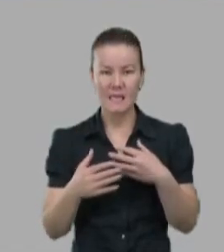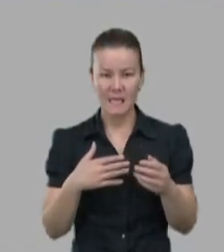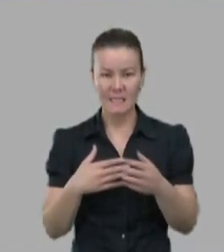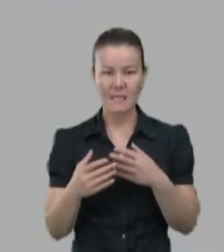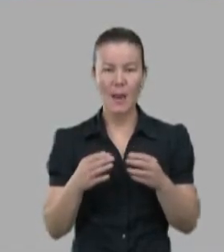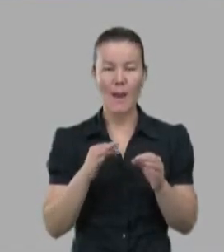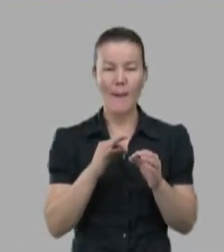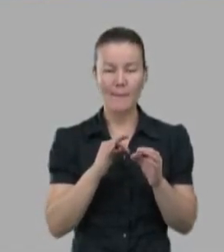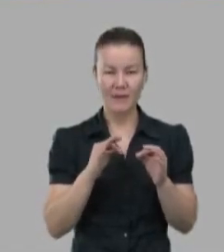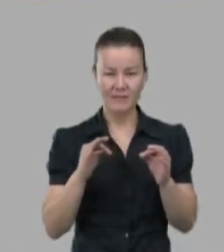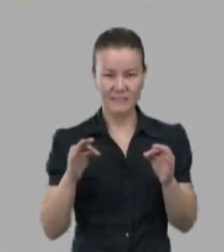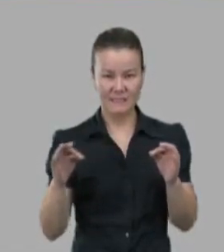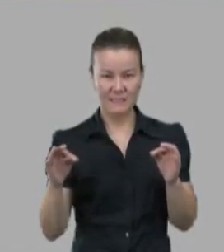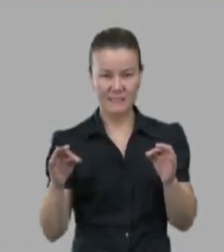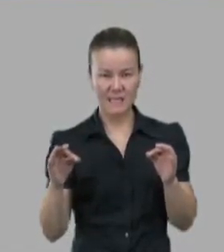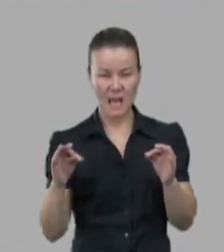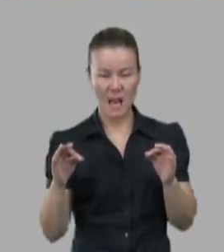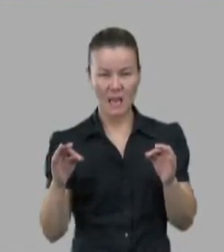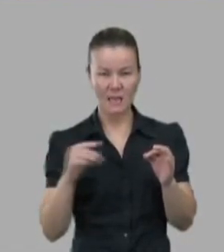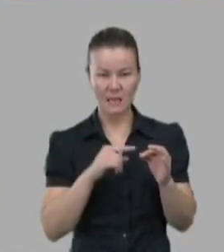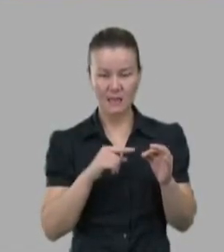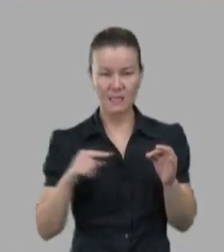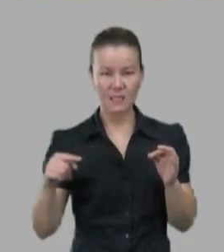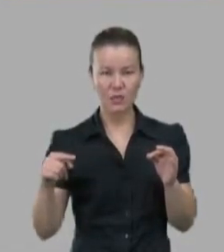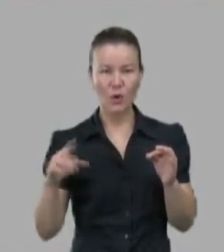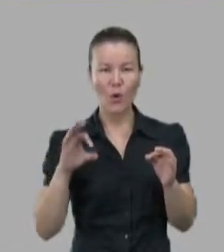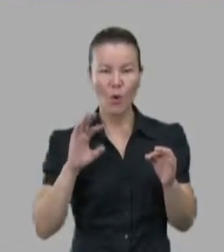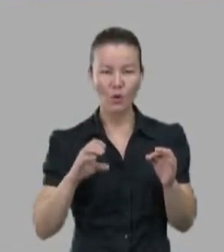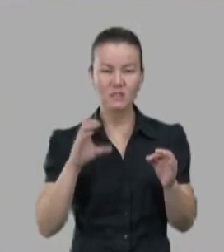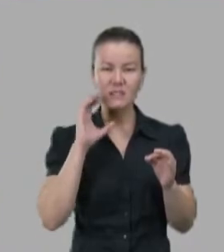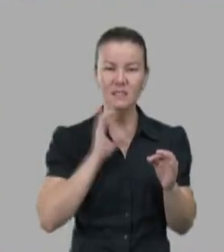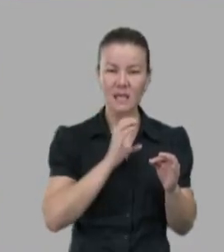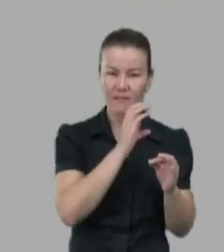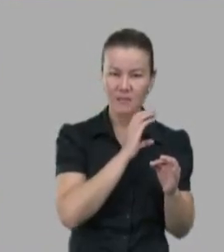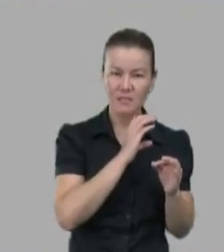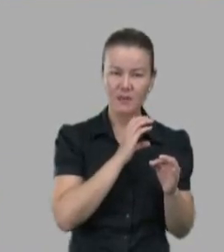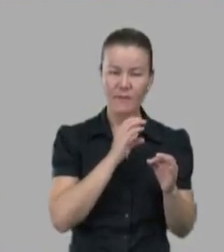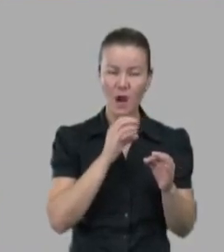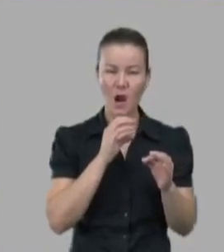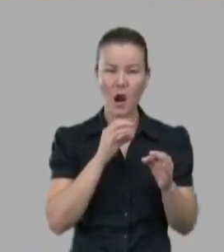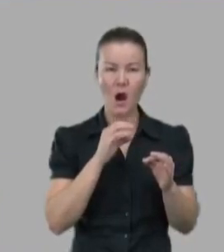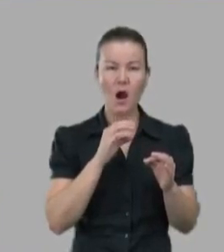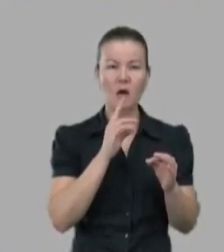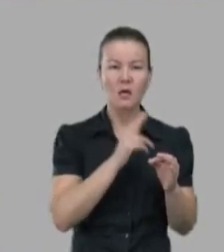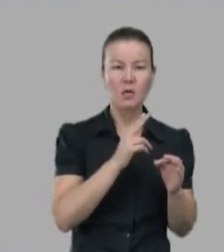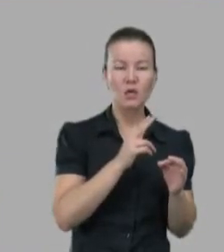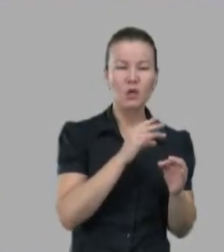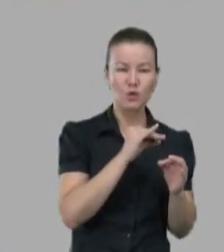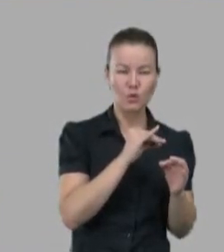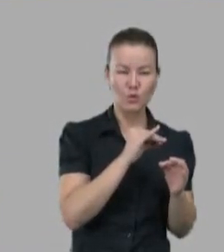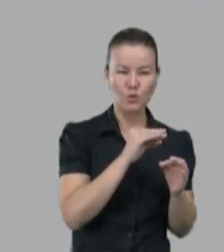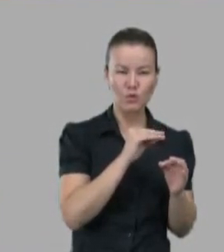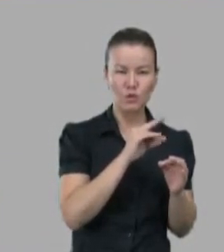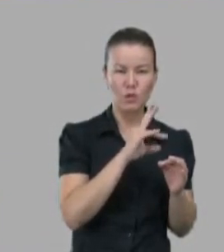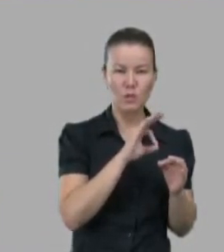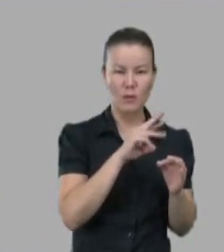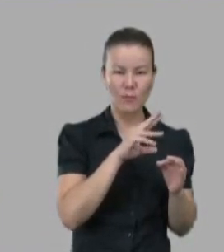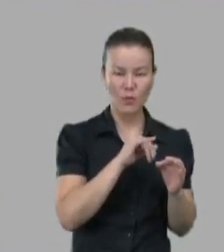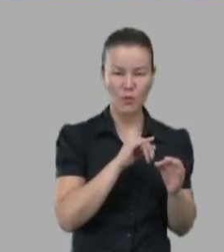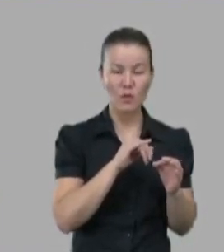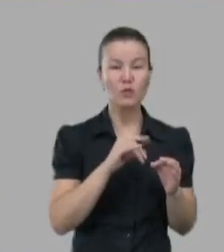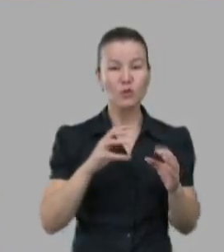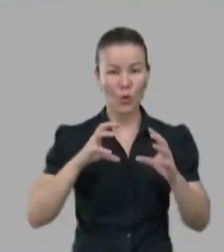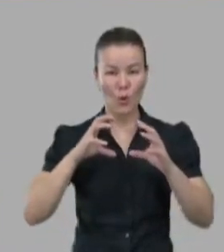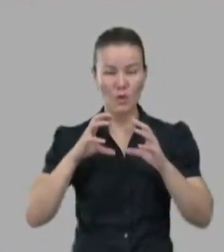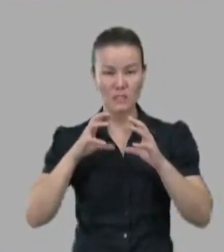Если провести линию от северного полюса к южному, земной